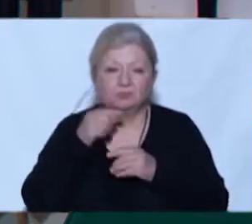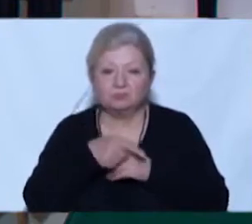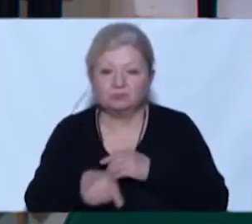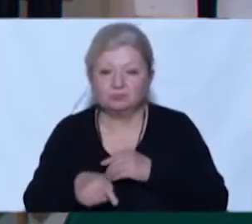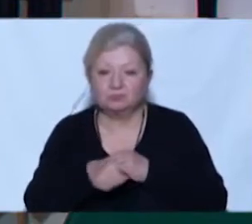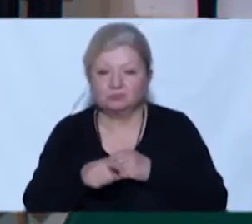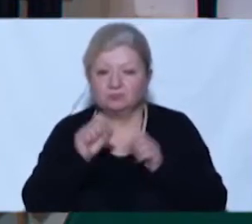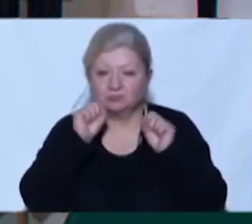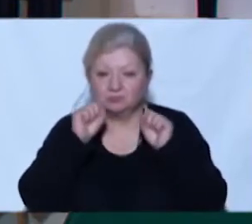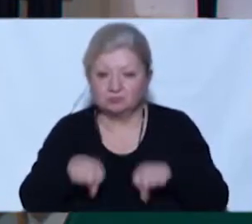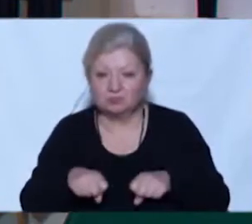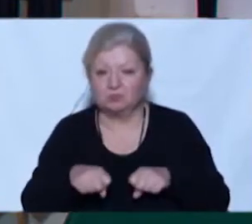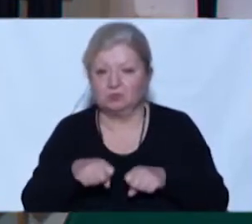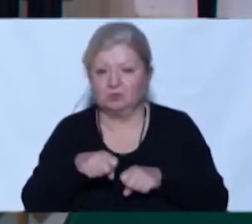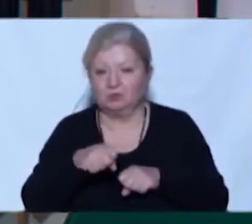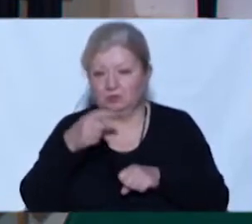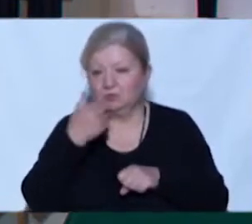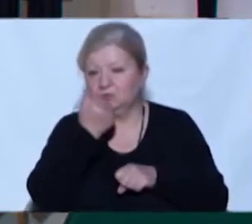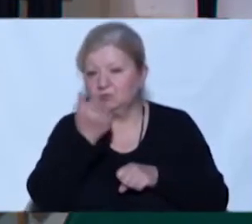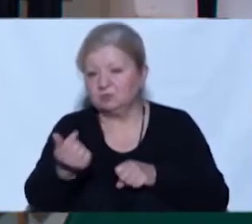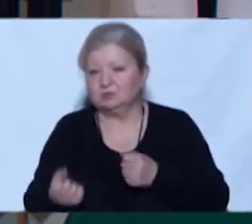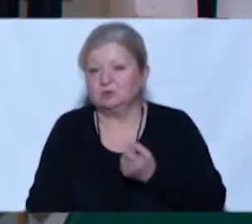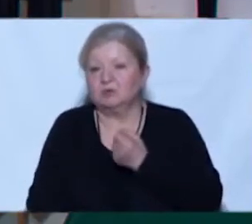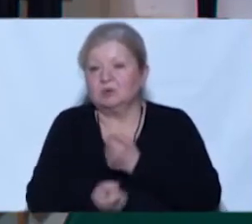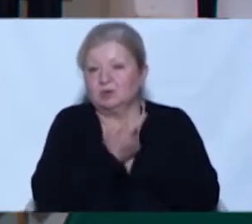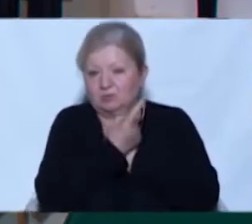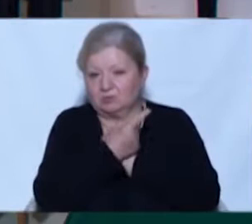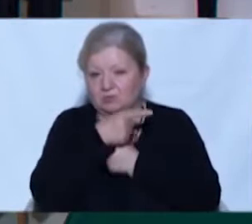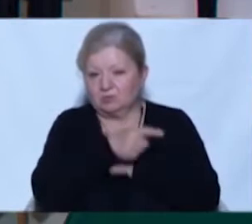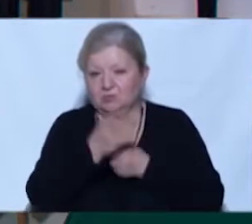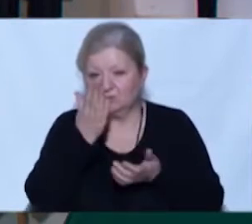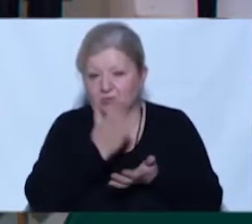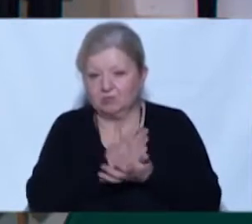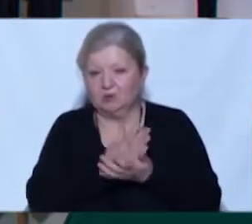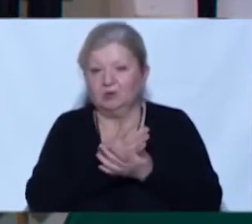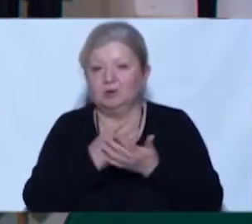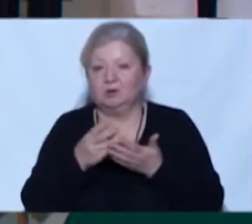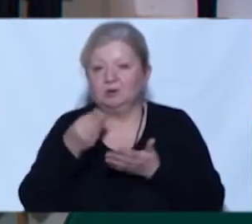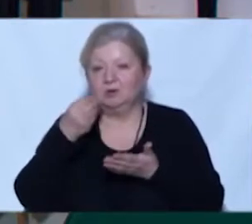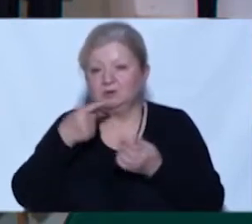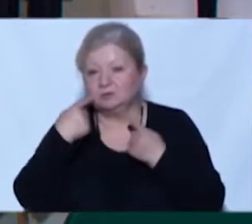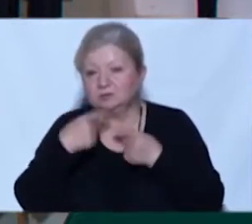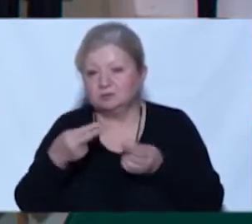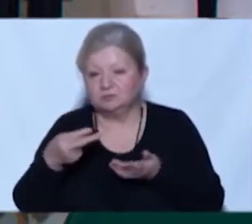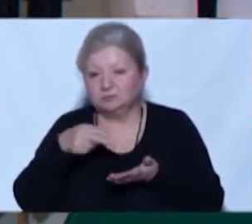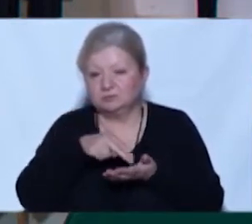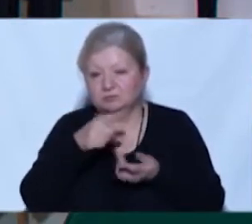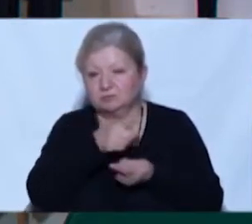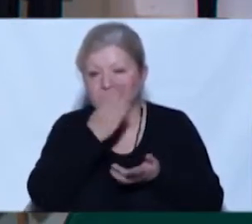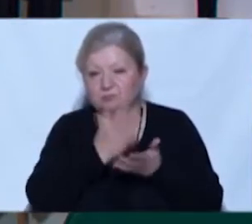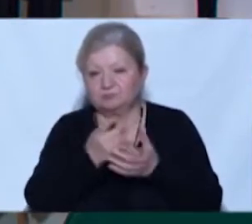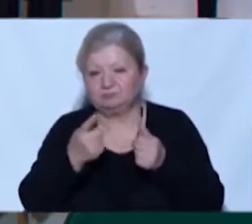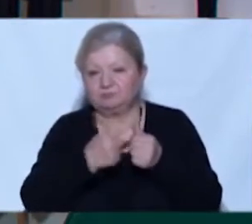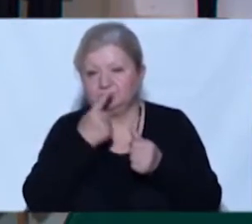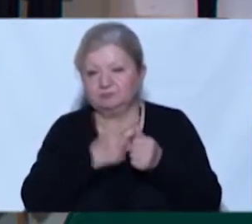იქნა შესაძლებელი, რომ მისი აღმოჩენა საკმაოდ ჯეროვნად შეეფასებინათ და ეწოდებინათ